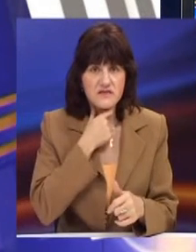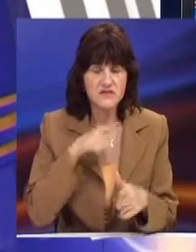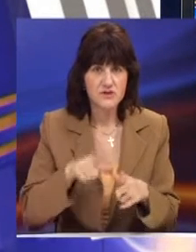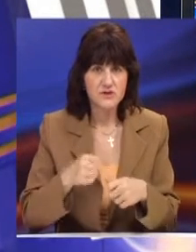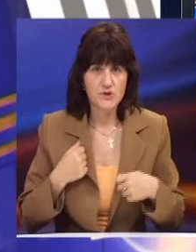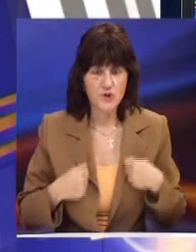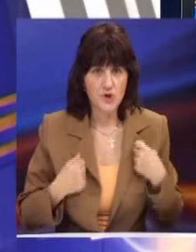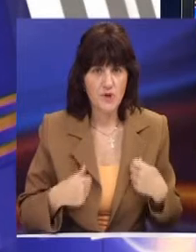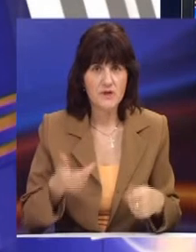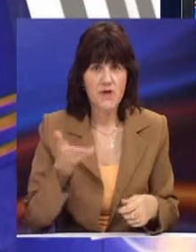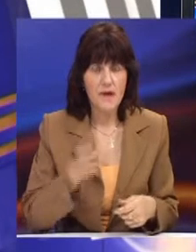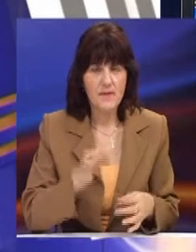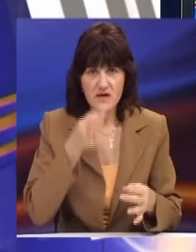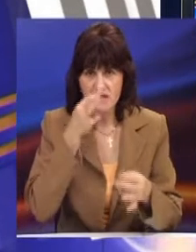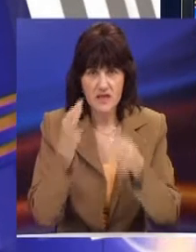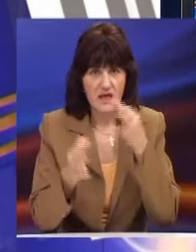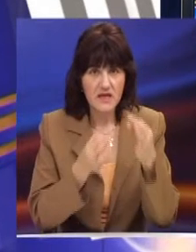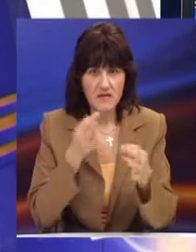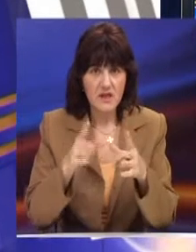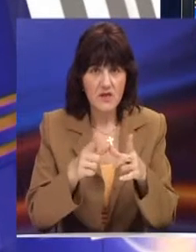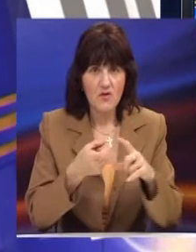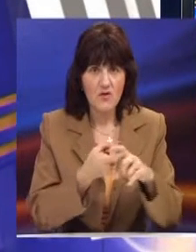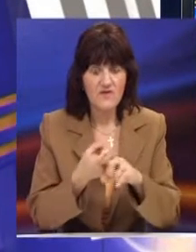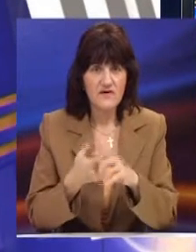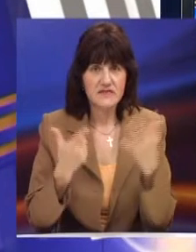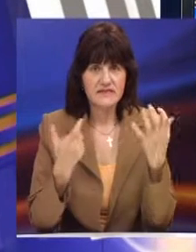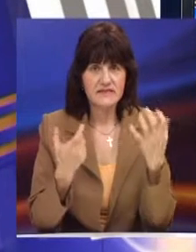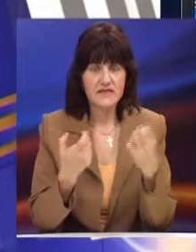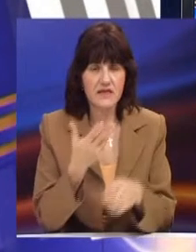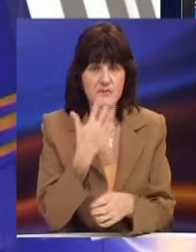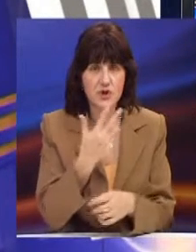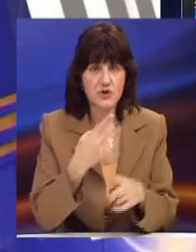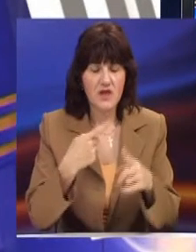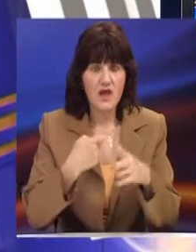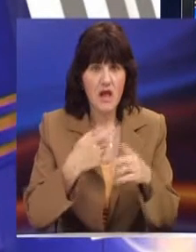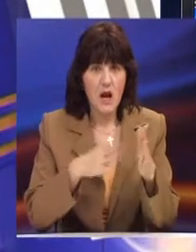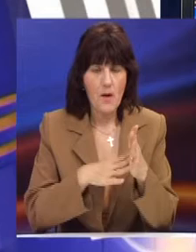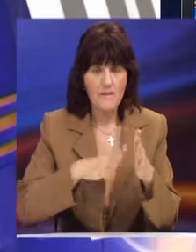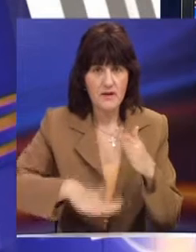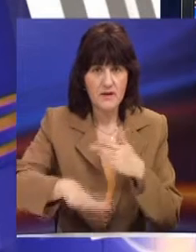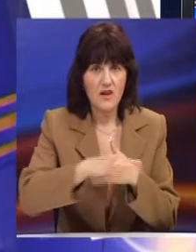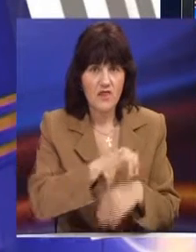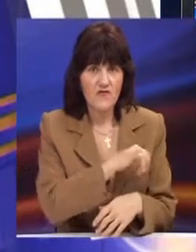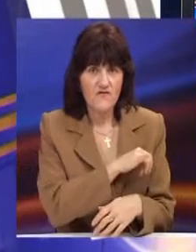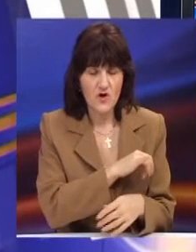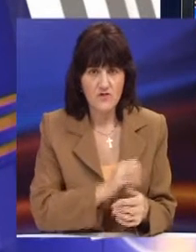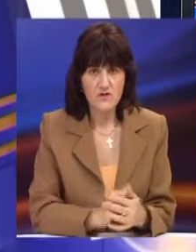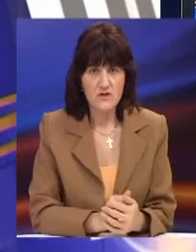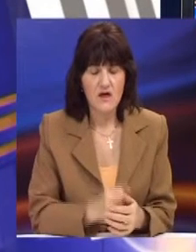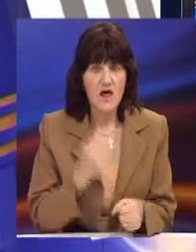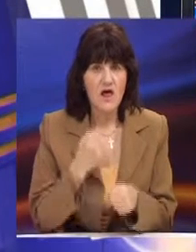predstavila je u Subotici projekat seizmičkih ispitivanja u predelu od 740 kvadratnih kilometara na teritoriji